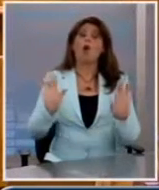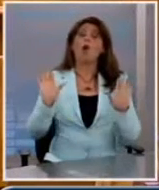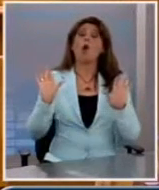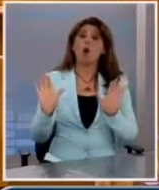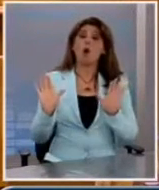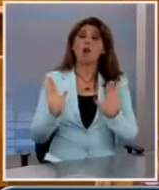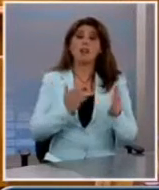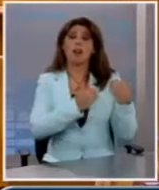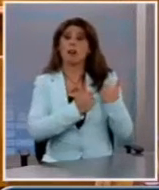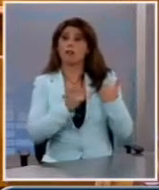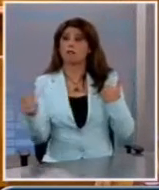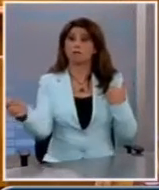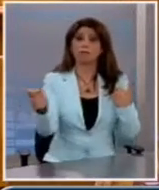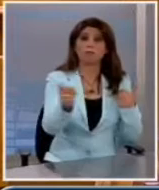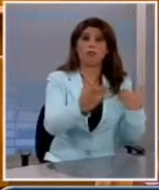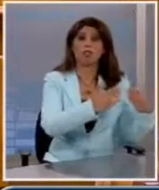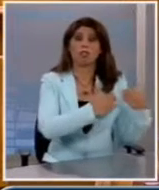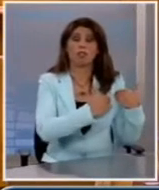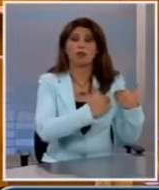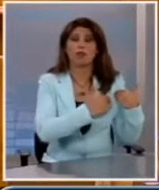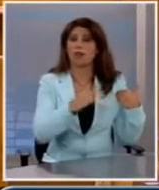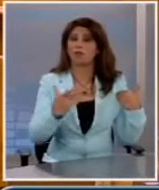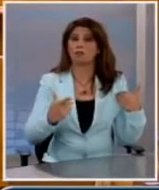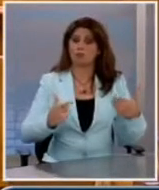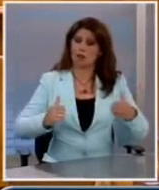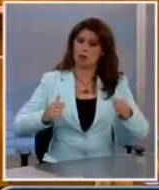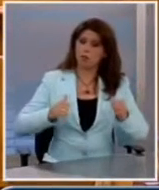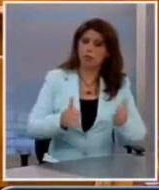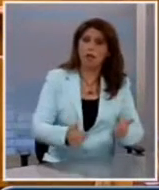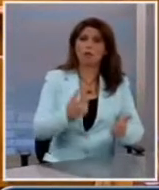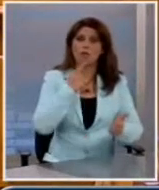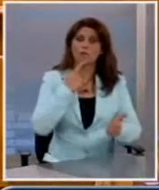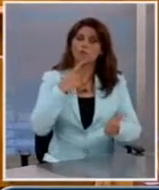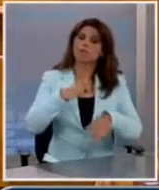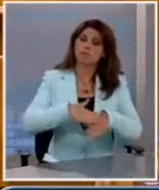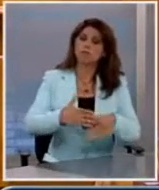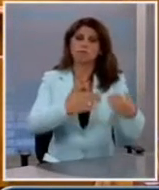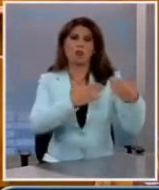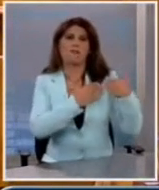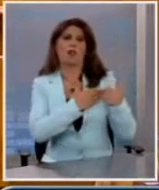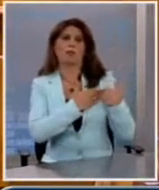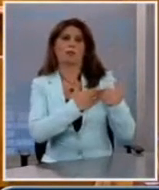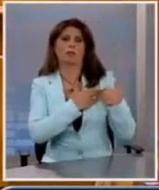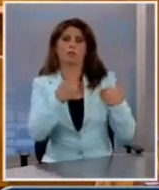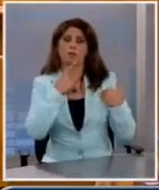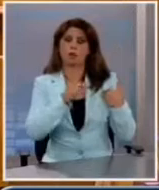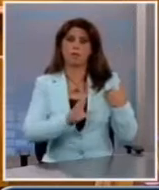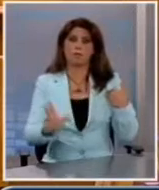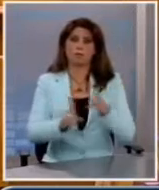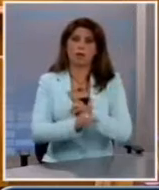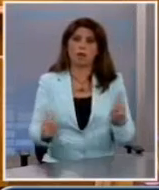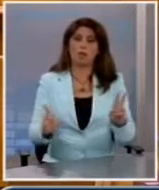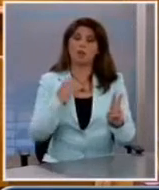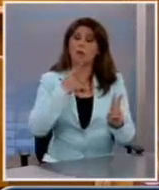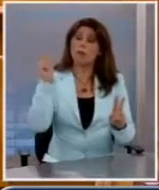χωρίς να αναλαμβάνετε τις ευθύνες, διότι δηλαδή είναι γενναιότητα στην πολιτική να αναλαμβάνεις τις ευθύνες, και να λες ότι ναι,